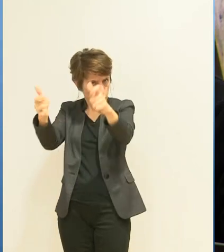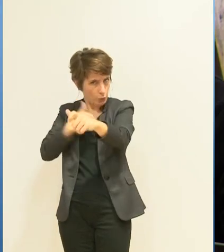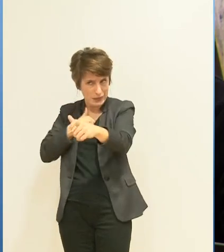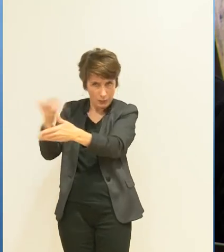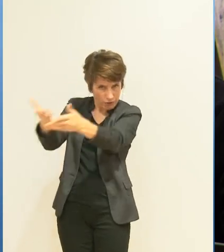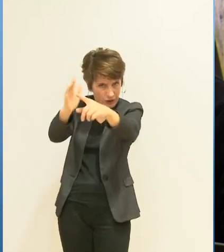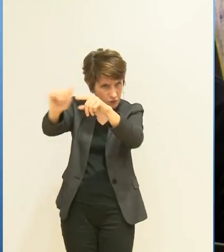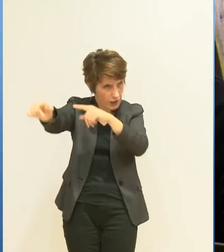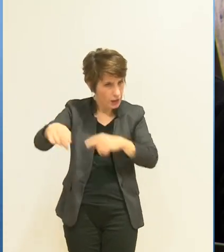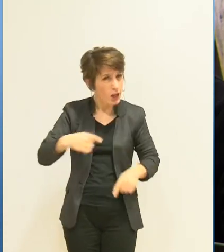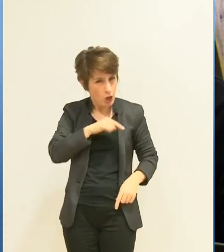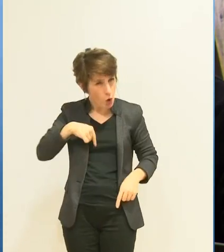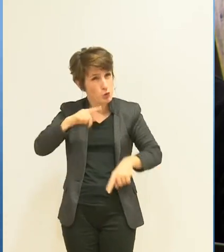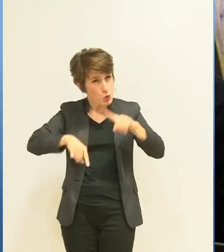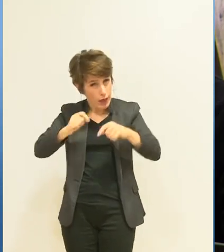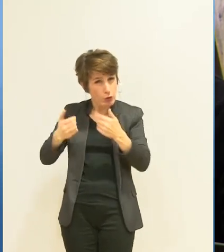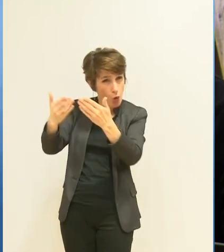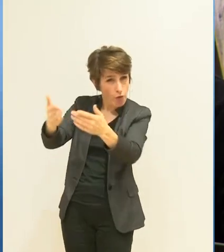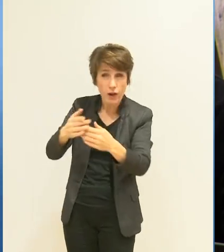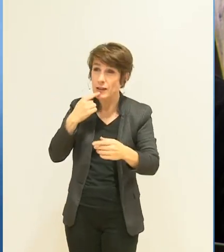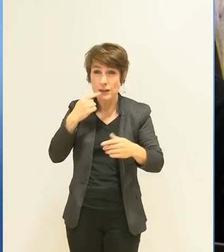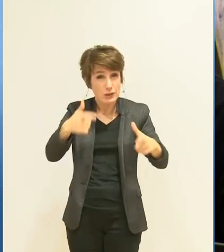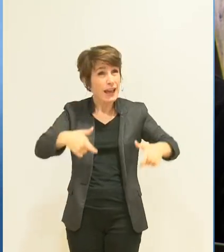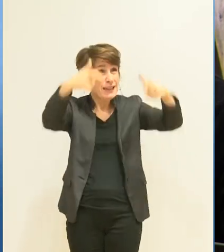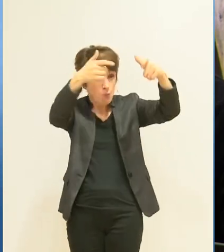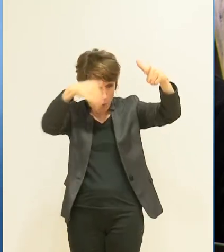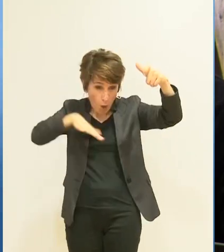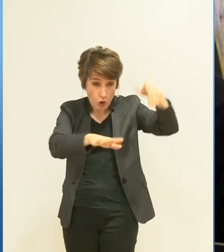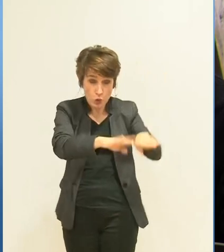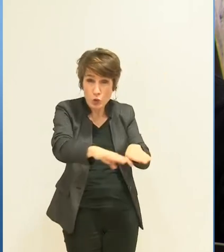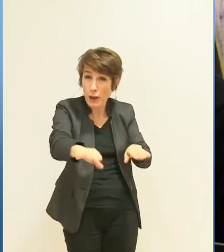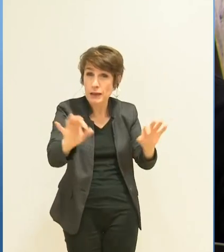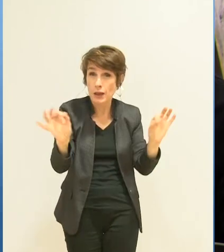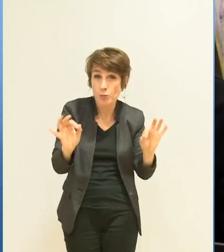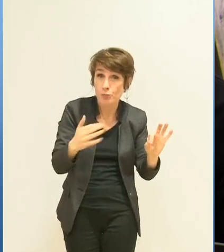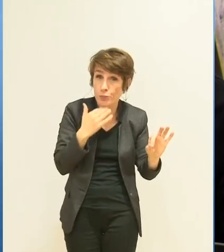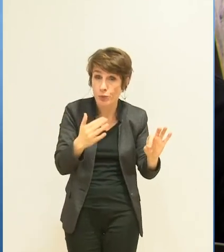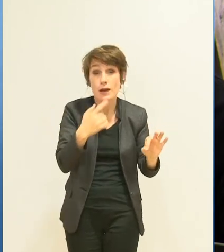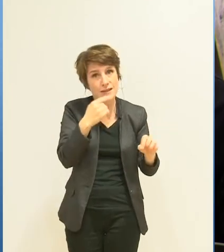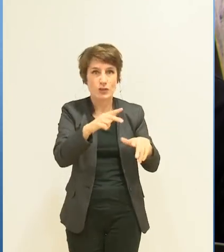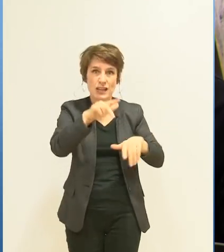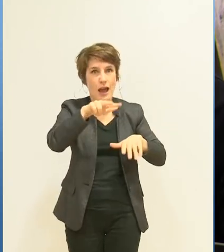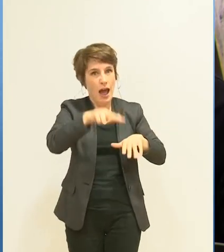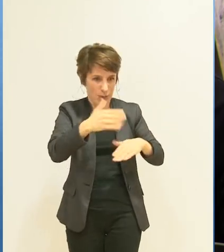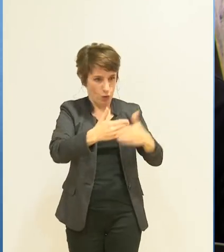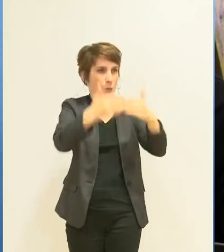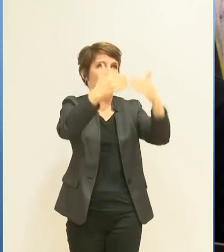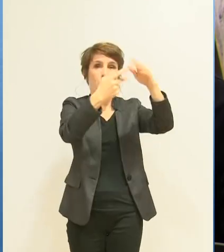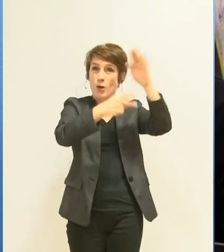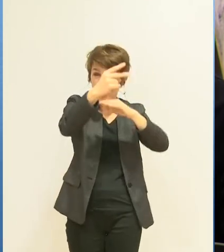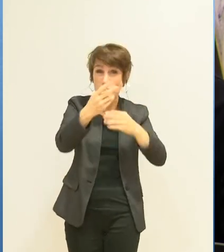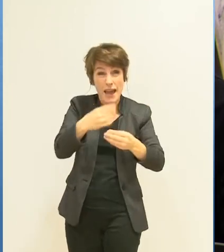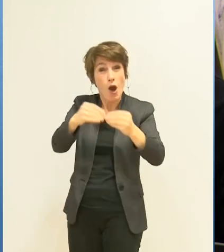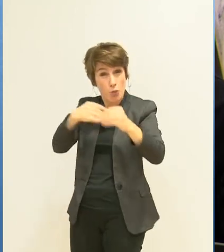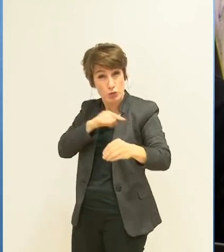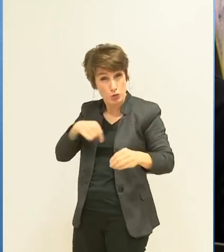des cadeaux ils ne construisent plus de parkings sous les immeubles dont qui construisent beaucoup plus de logements en contrepartie on leur offre encore